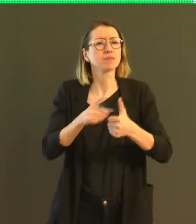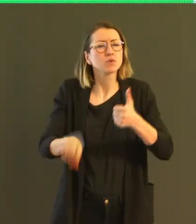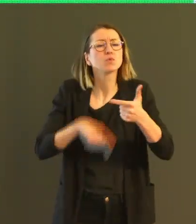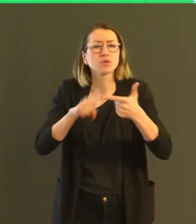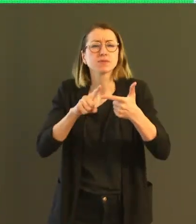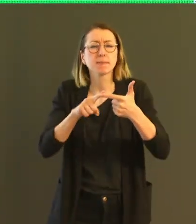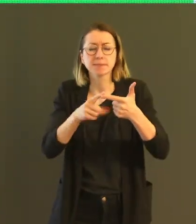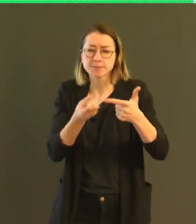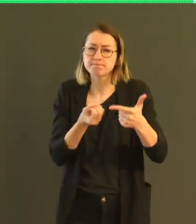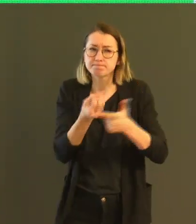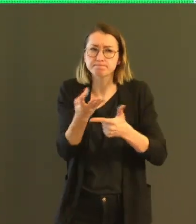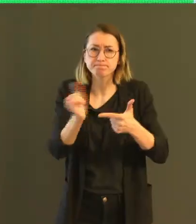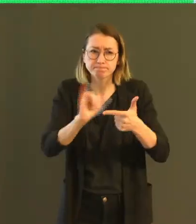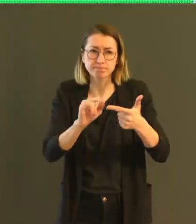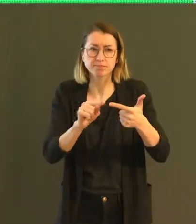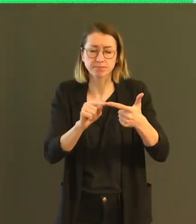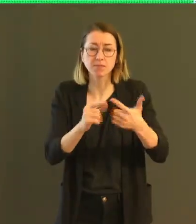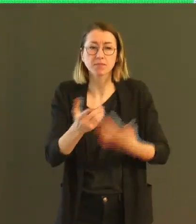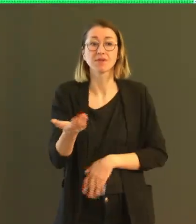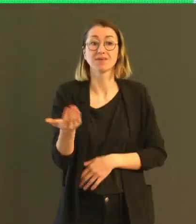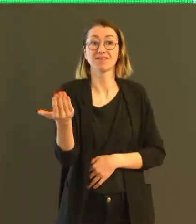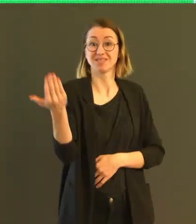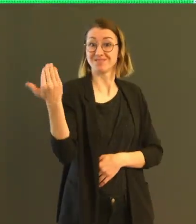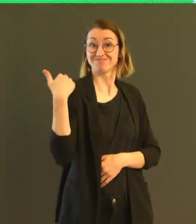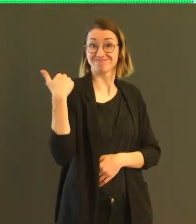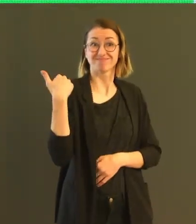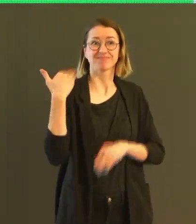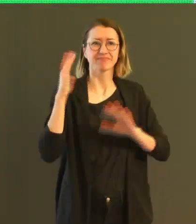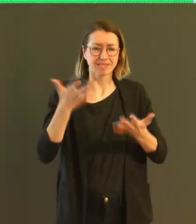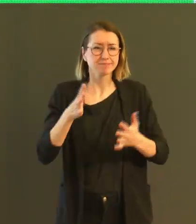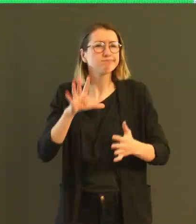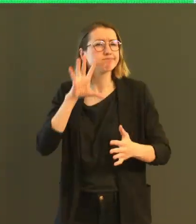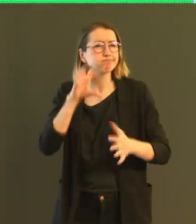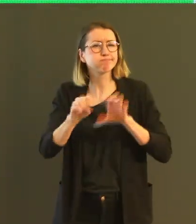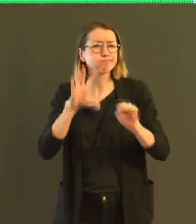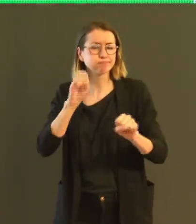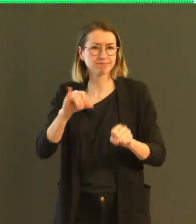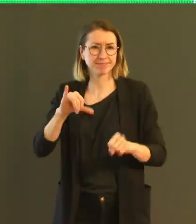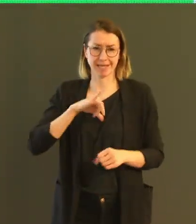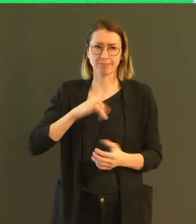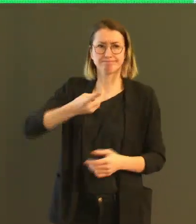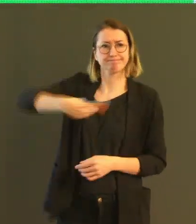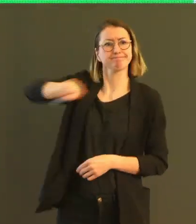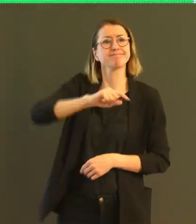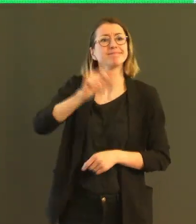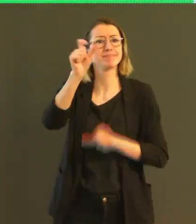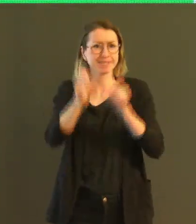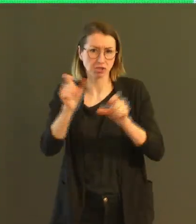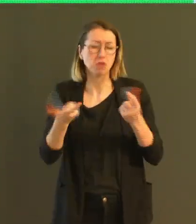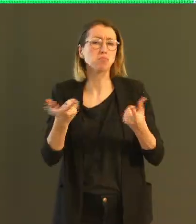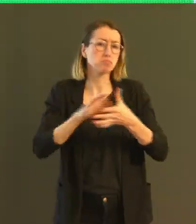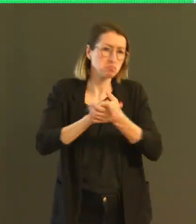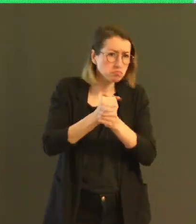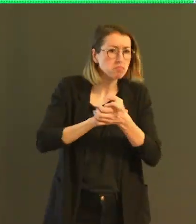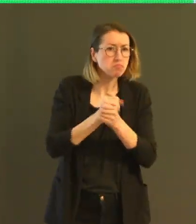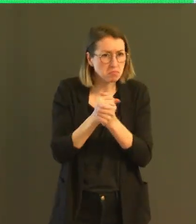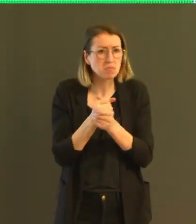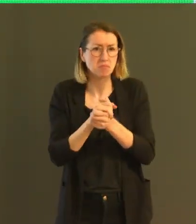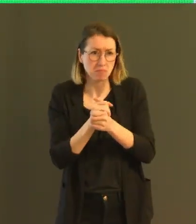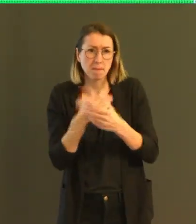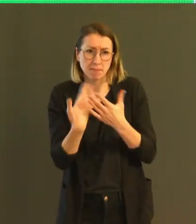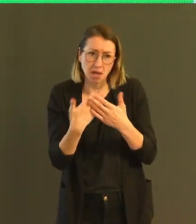depuis quelques temps que certaines personnes se lavait les mains par exemple ou slave est avec des produits qui n'étaient pas